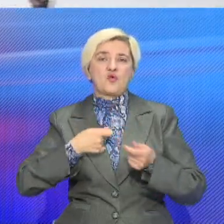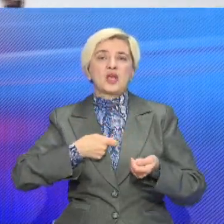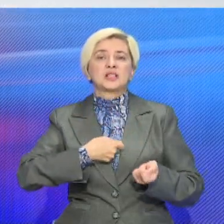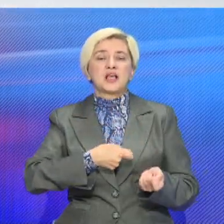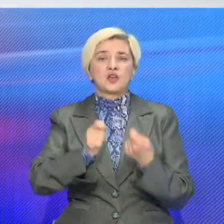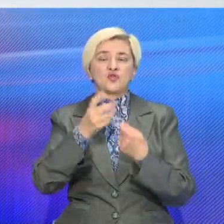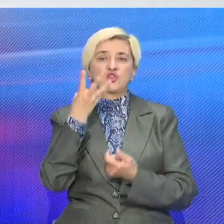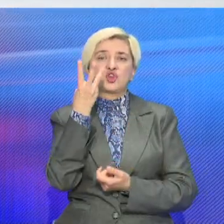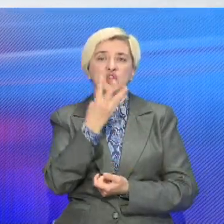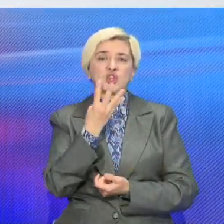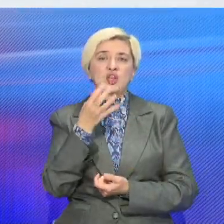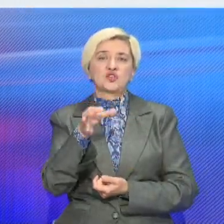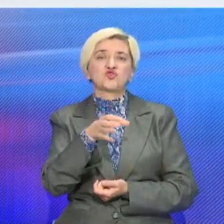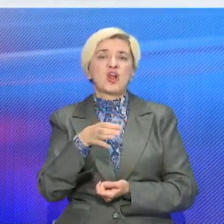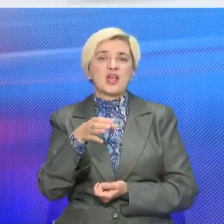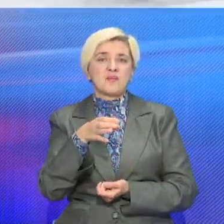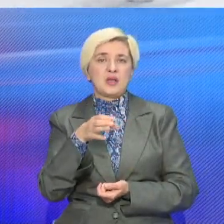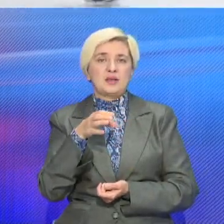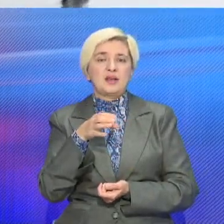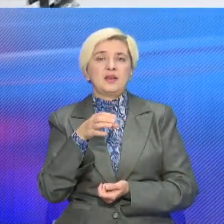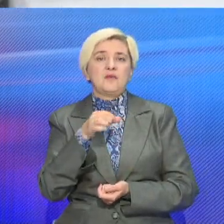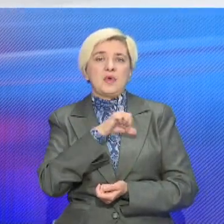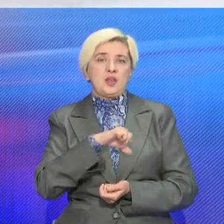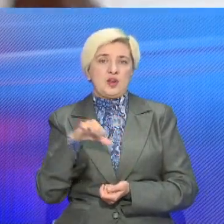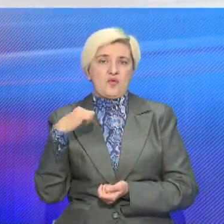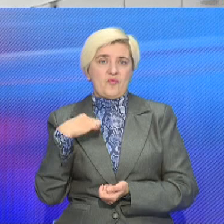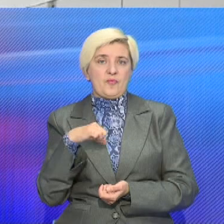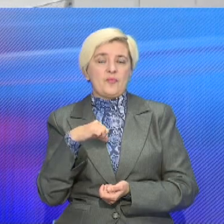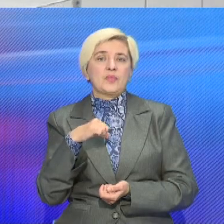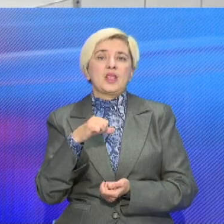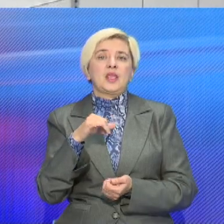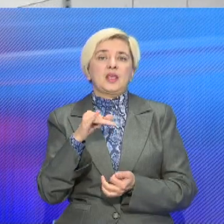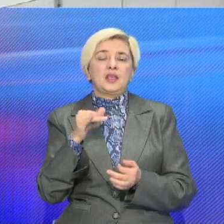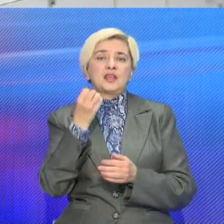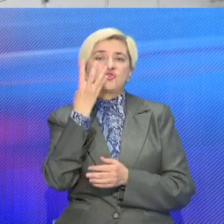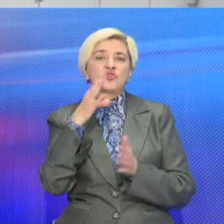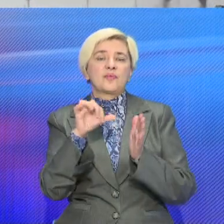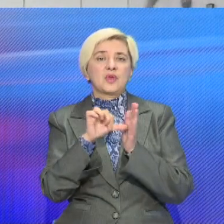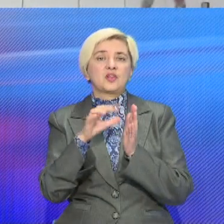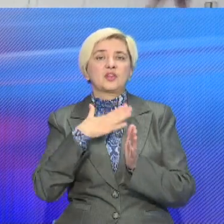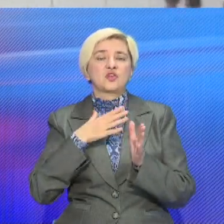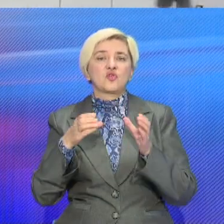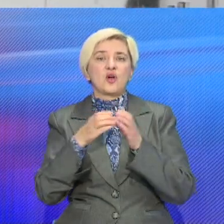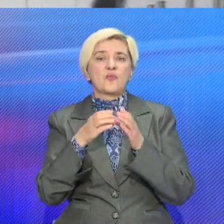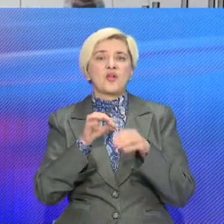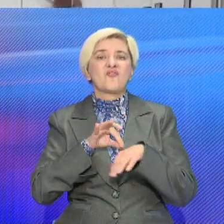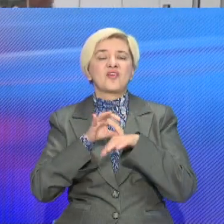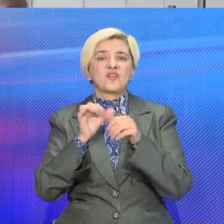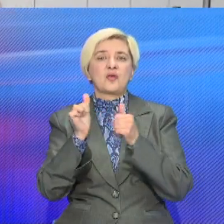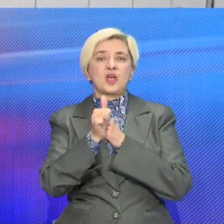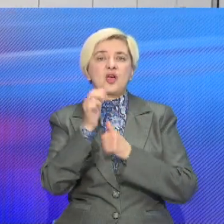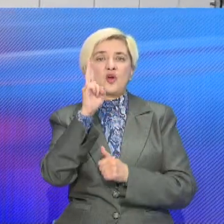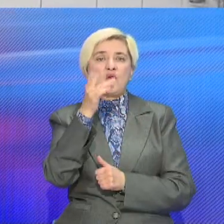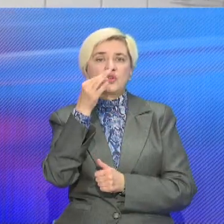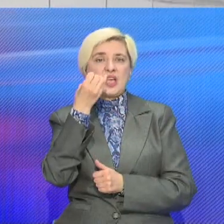шайбы львам, на што сапернік адказаў толькі адным голам Сіроціна. На 14-й хвіліне нашу каманду вывіў наперад Ігар